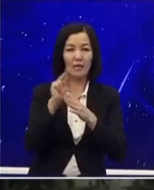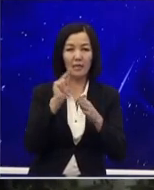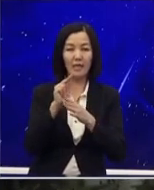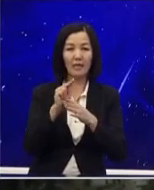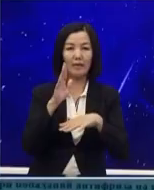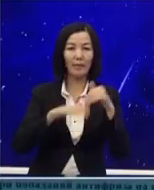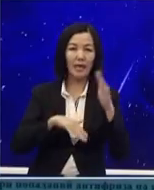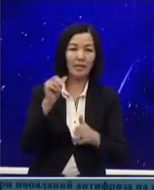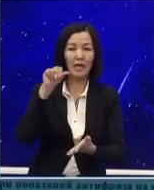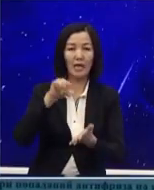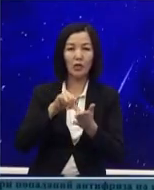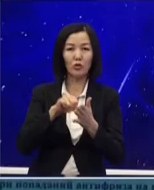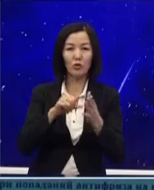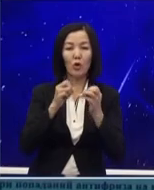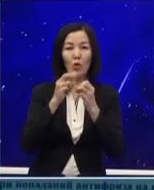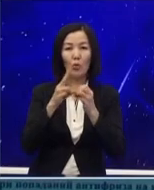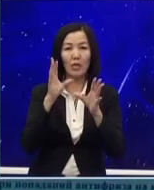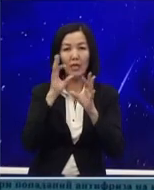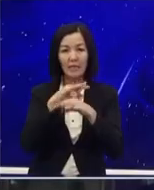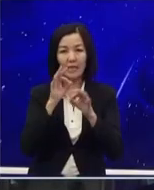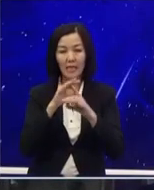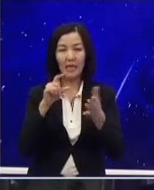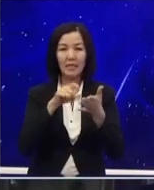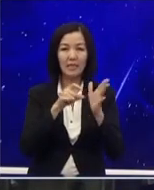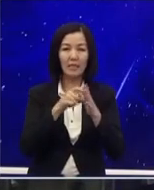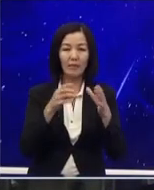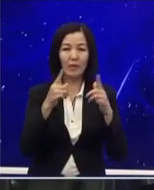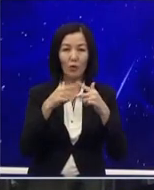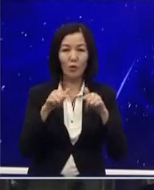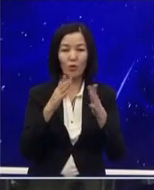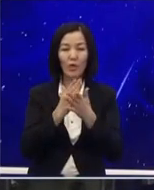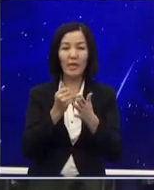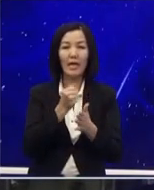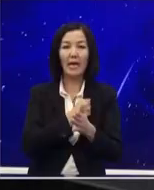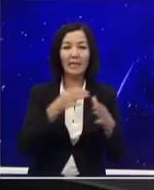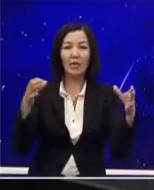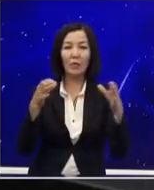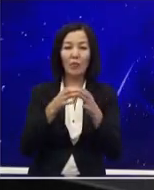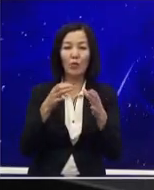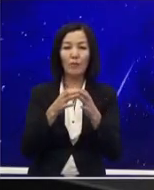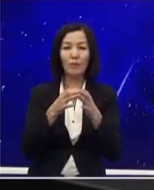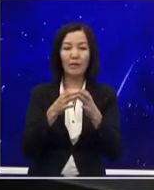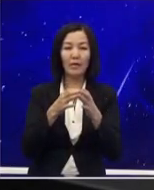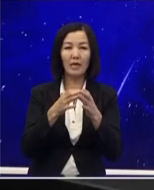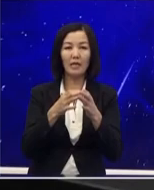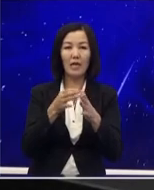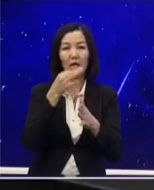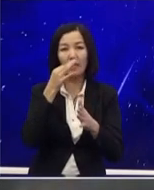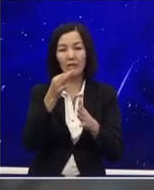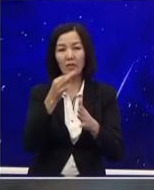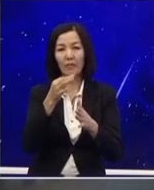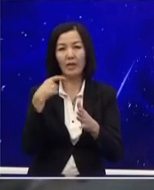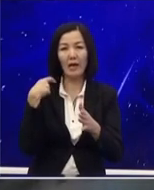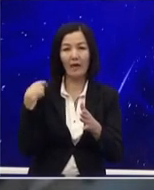өткізу үшін арнайы 12 оқу зертханалық сыныптары құрылған. Мұнда әскери бөлім базасында тәжірибелі офицерлер мен